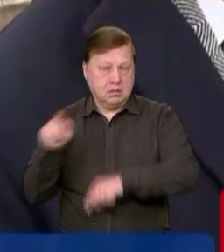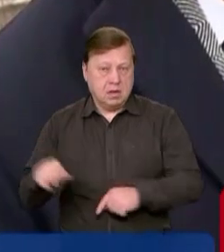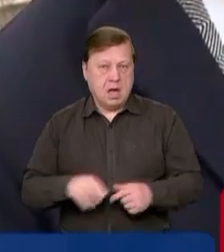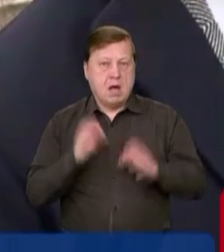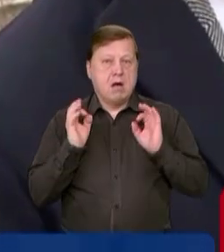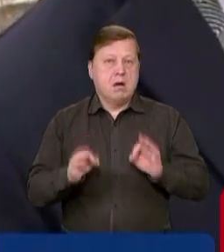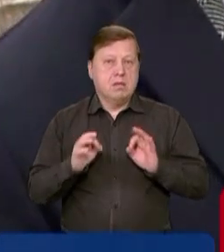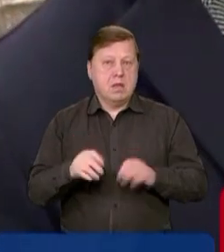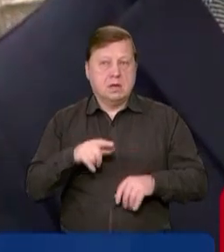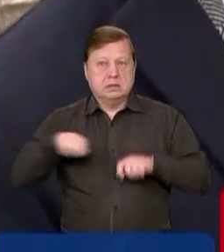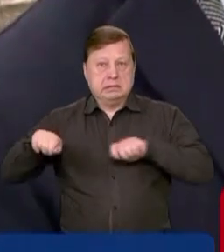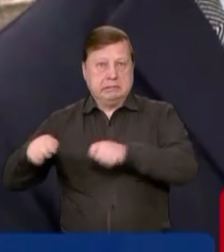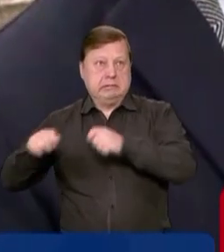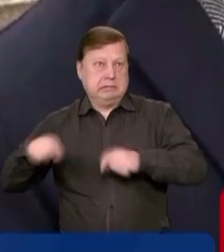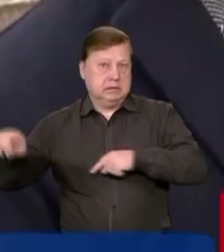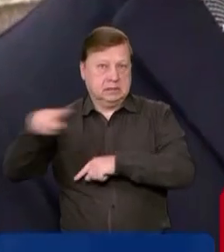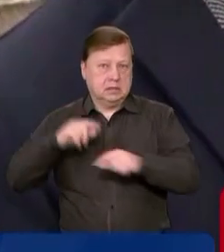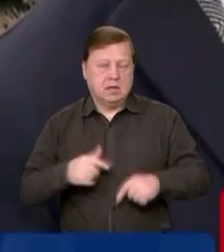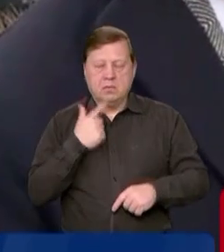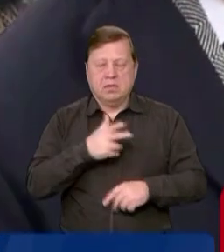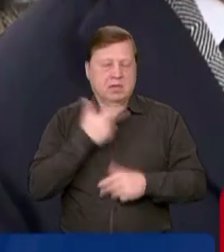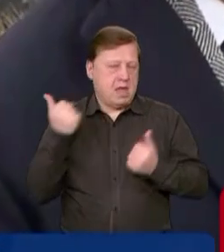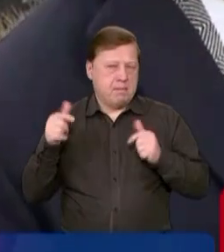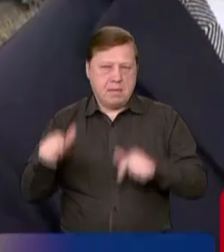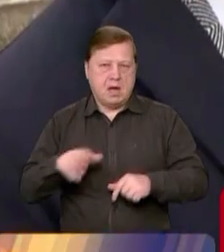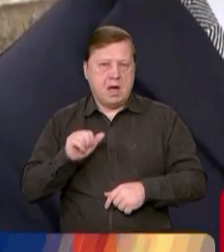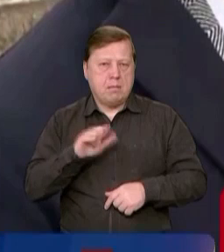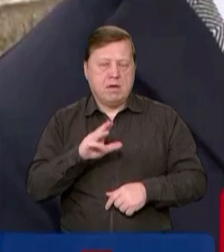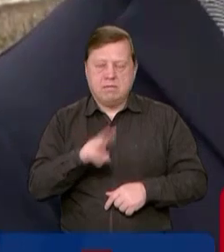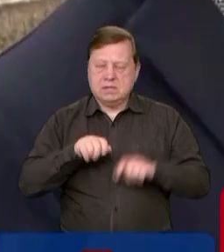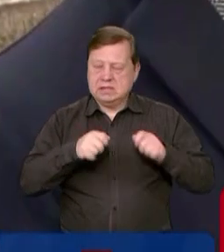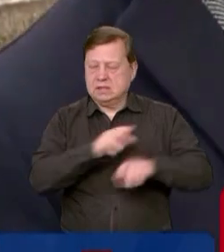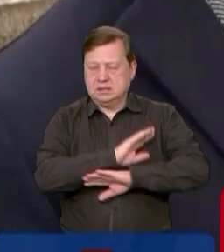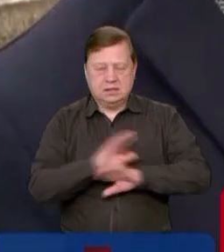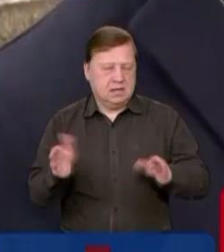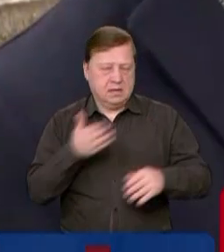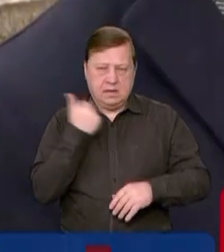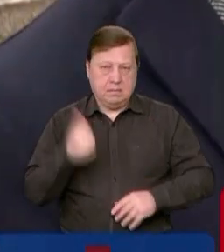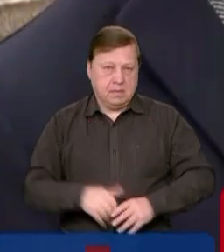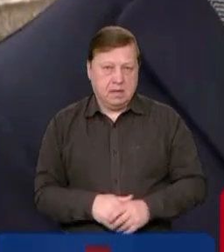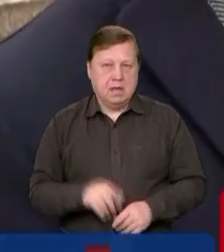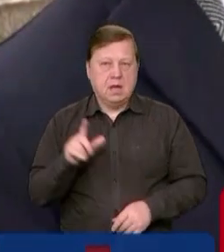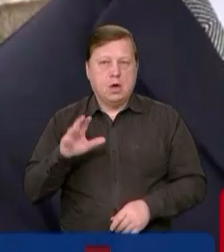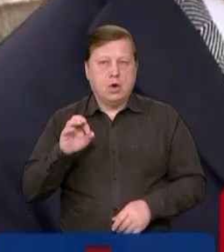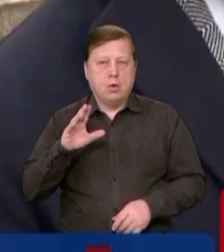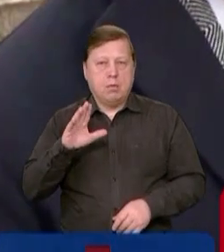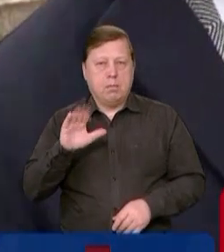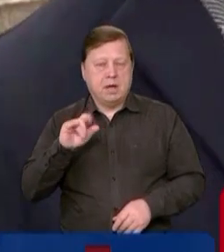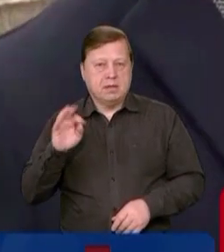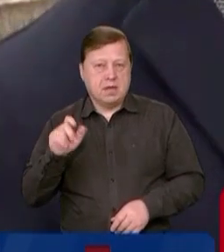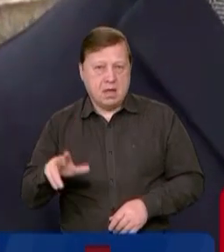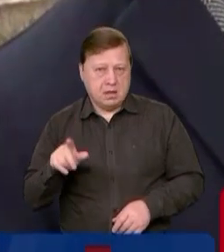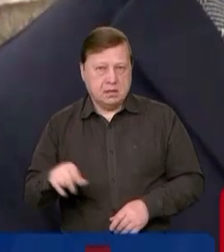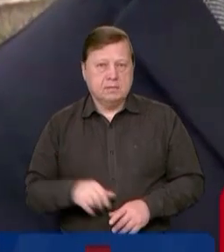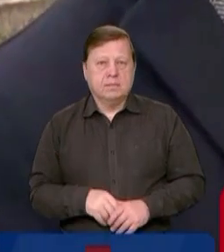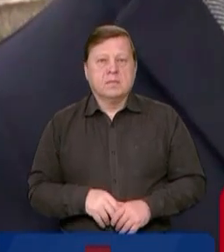rzekomymi naciskami. Podkreślam, żadnych nacisków nigdy na Agencję Bezpieczeństwa Wewnętrznego nie było. Co więcej, pan Obajtek nigdy nie składał, wbrew